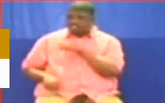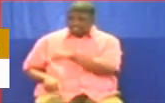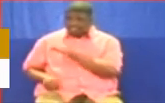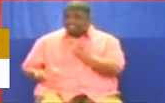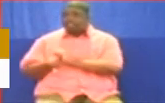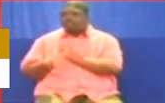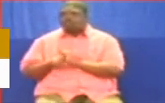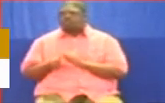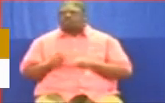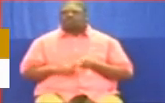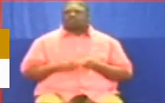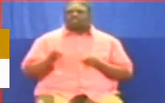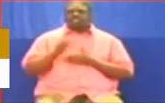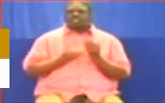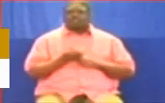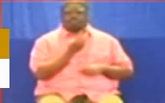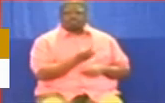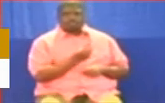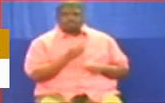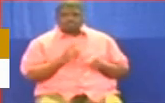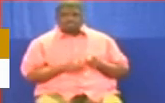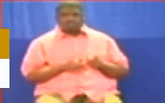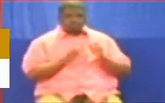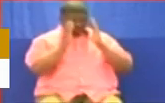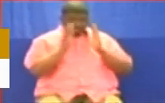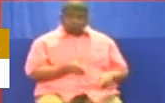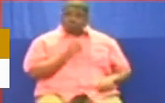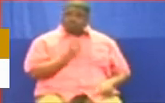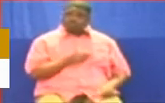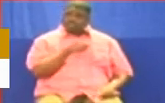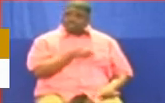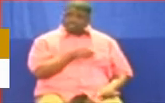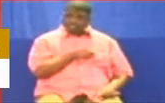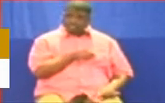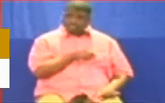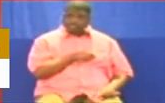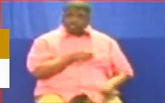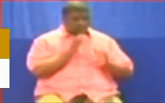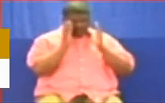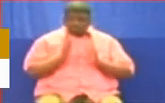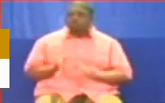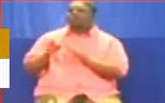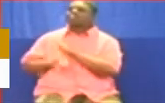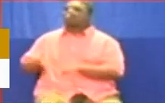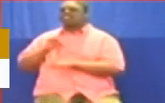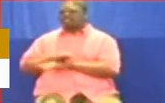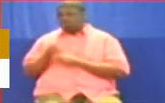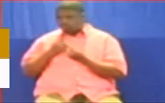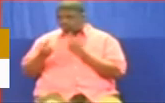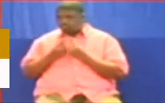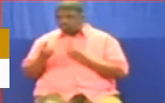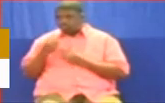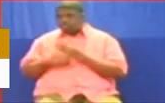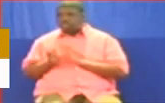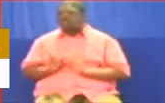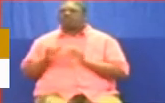lina nature ya pande mbili za mheshimiwa spika, hili jambo ni mwenyekiti, kwa sababu tunaongelea kwenye